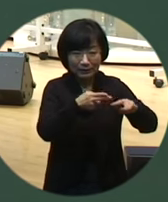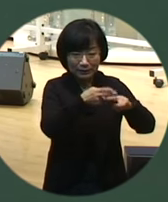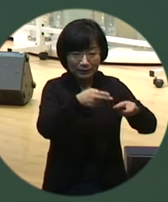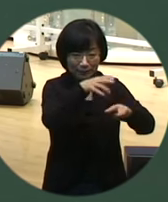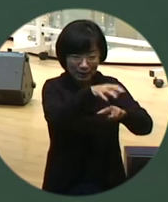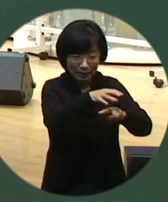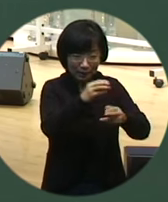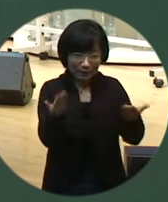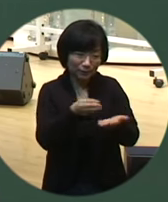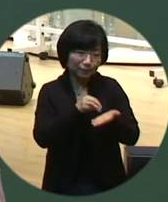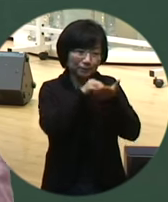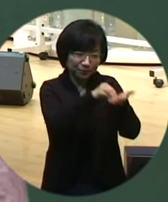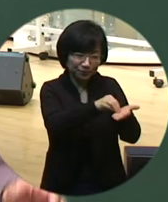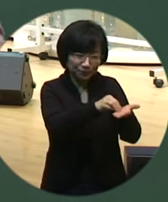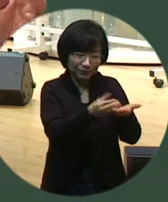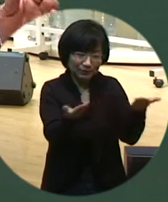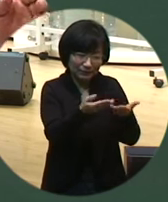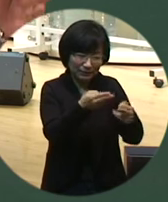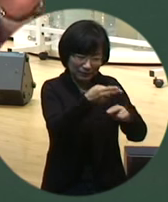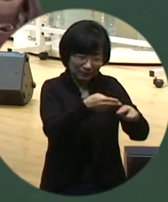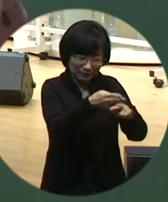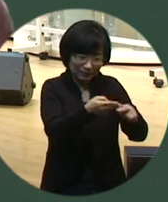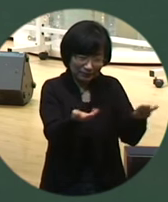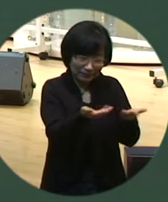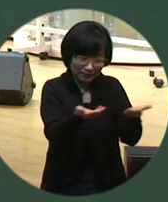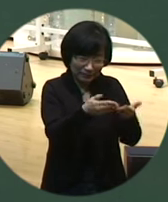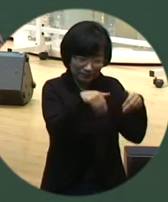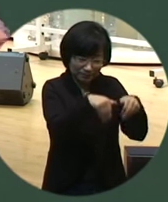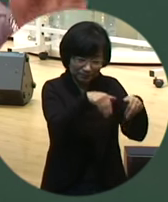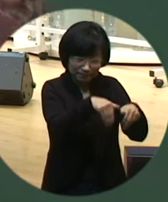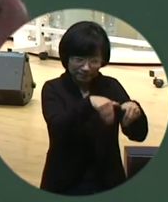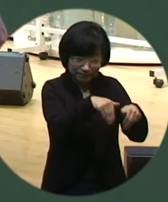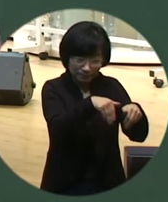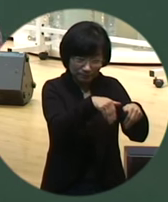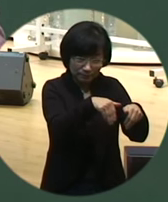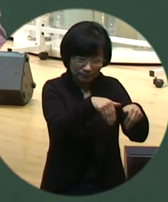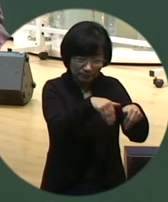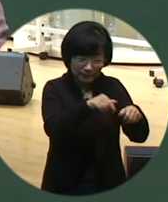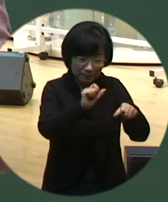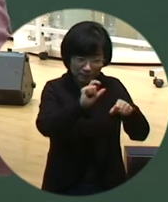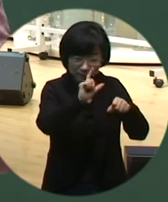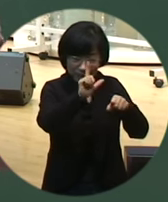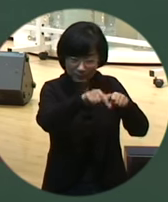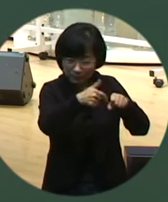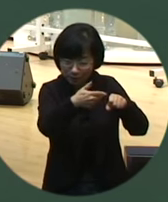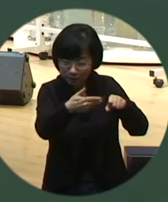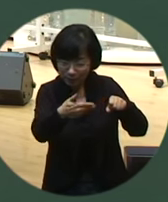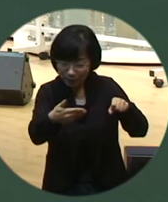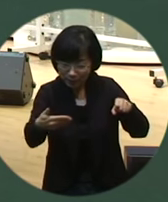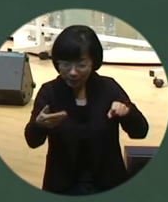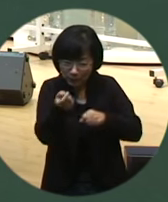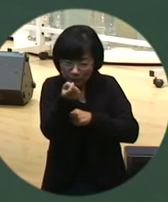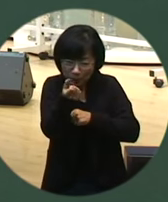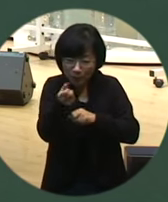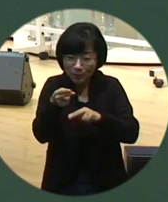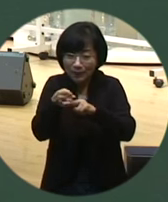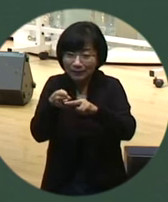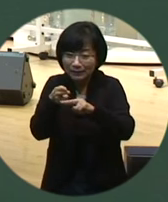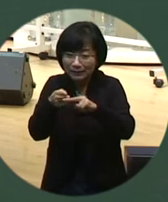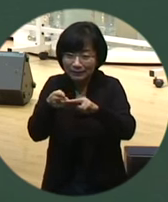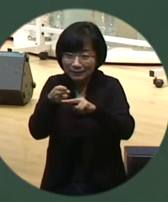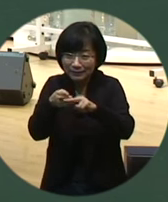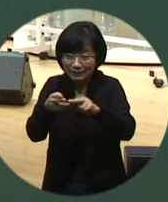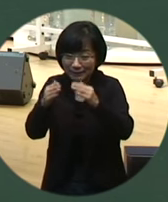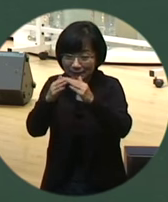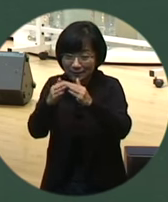she worked in somebody else's restaurant. 그러다가 이제 어느 분의 도움으로 조그만 식당을 하나 만들었어요. And so with the help of somebody else, she was able to start up her own business.